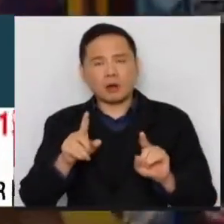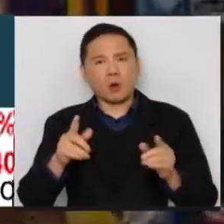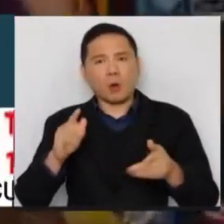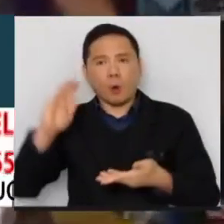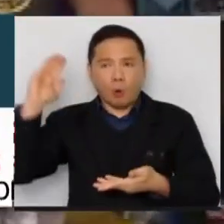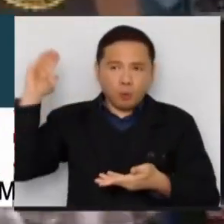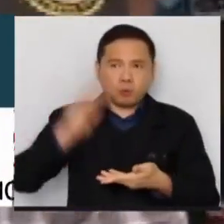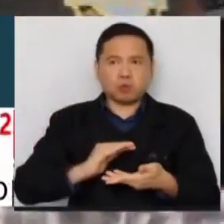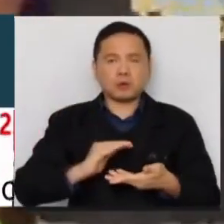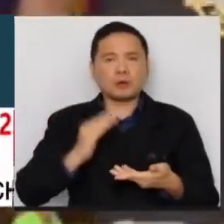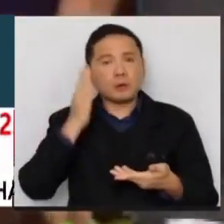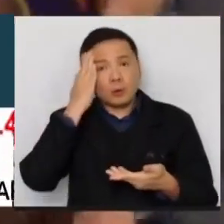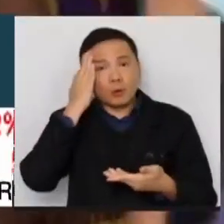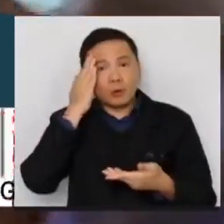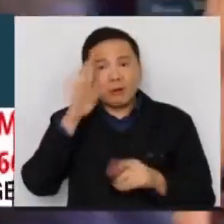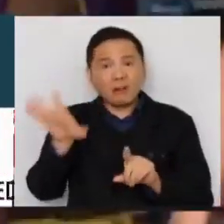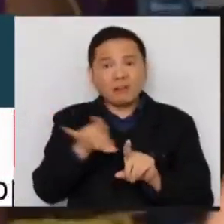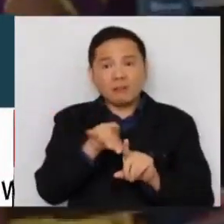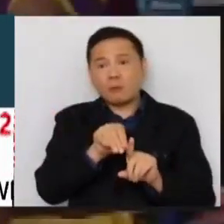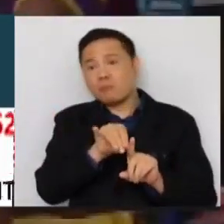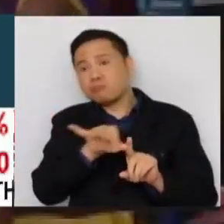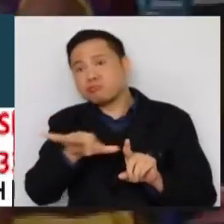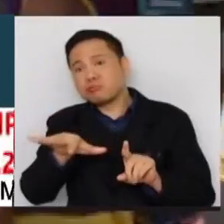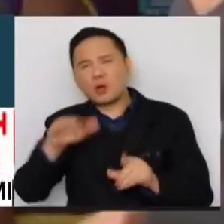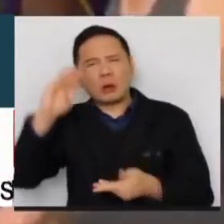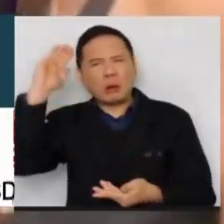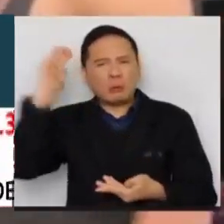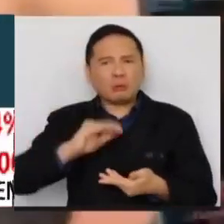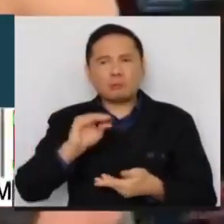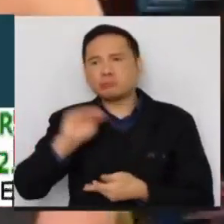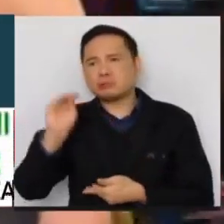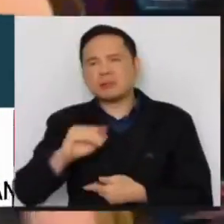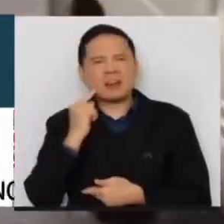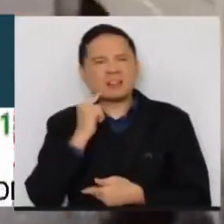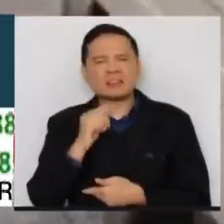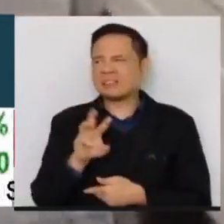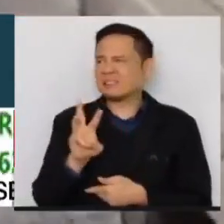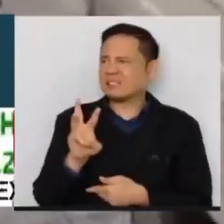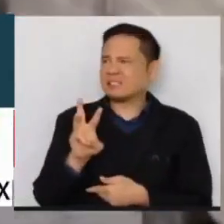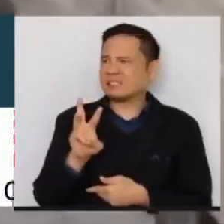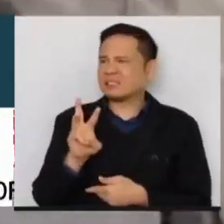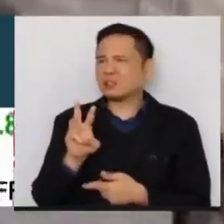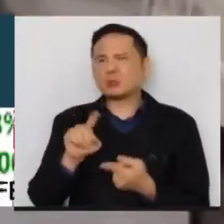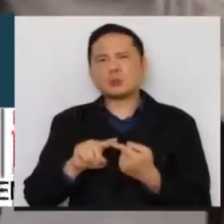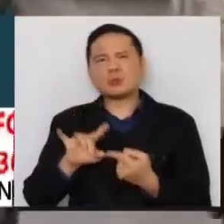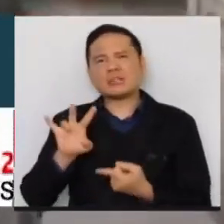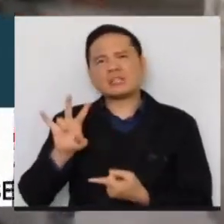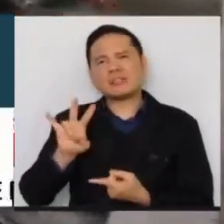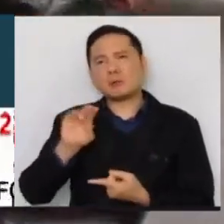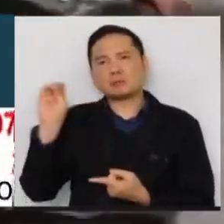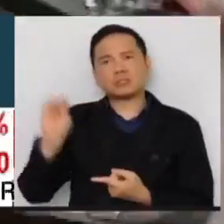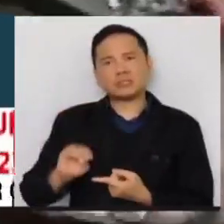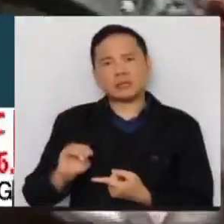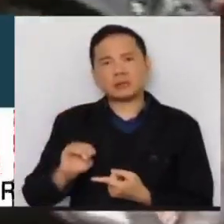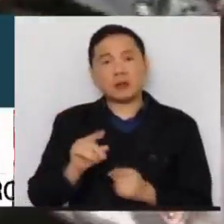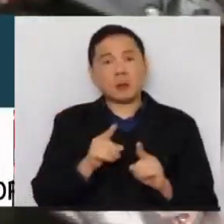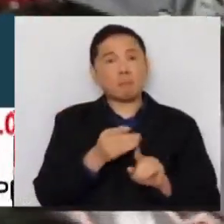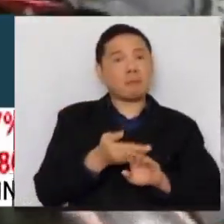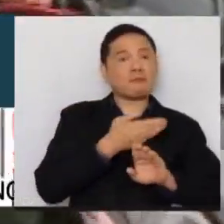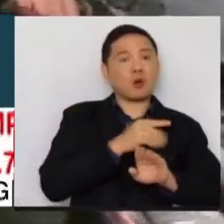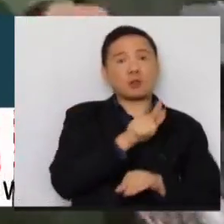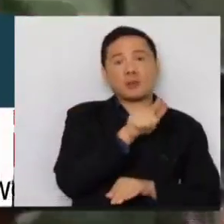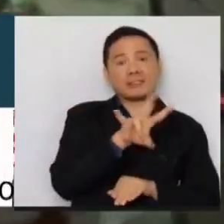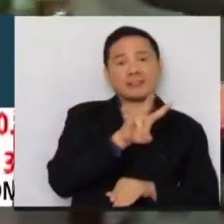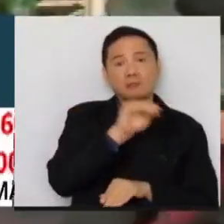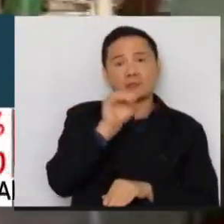rate. I think last week, kung di ako nagkamali, nasa 6 or 7% na lang kami from 27. So that proves